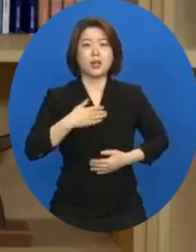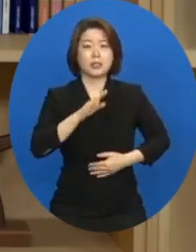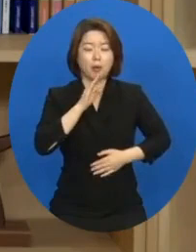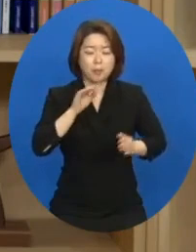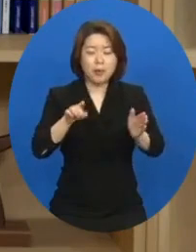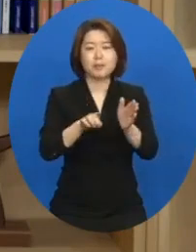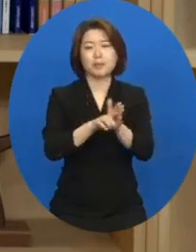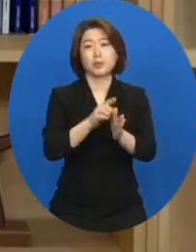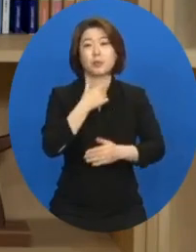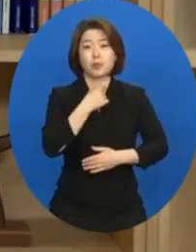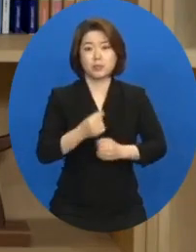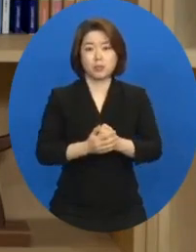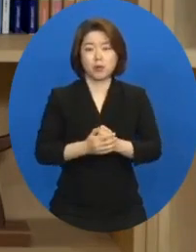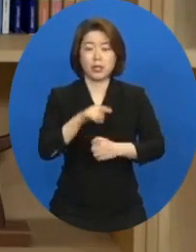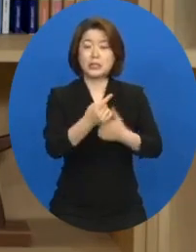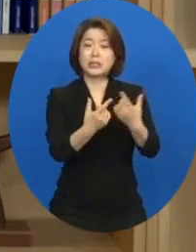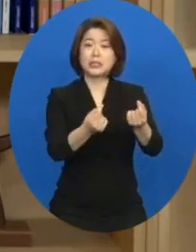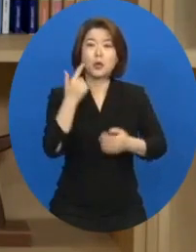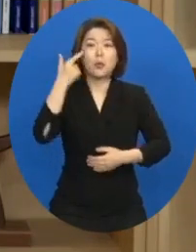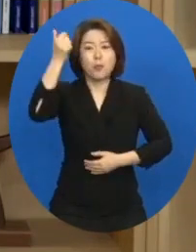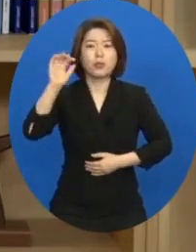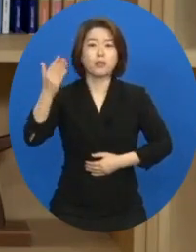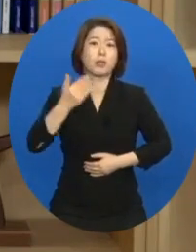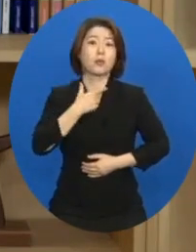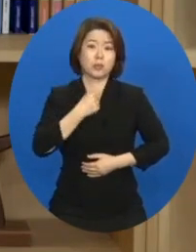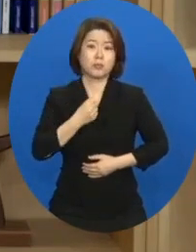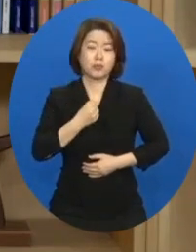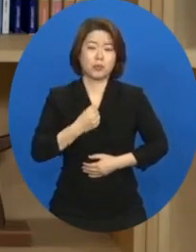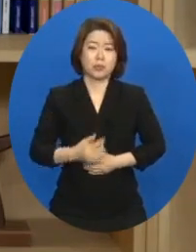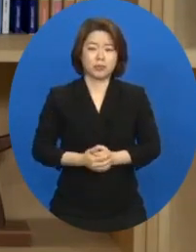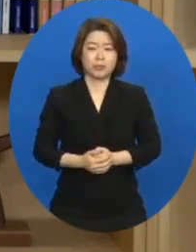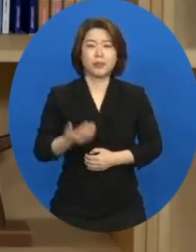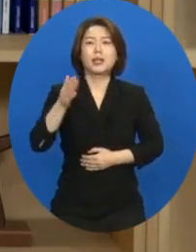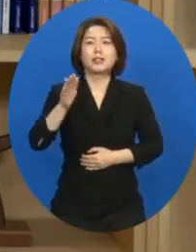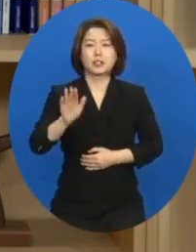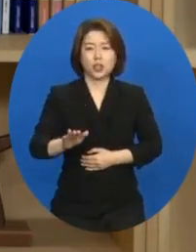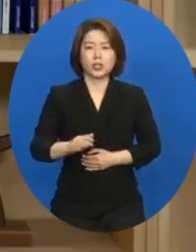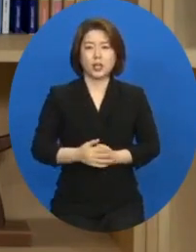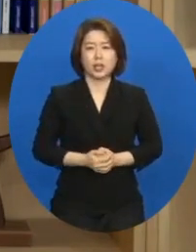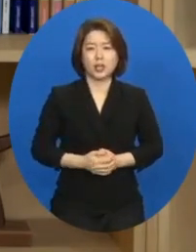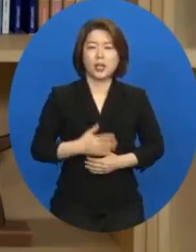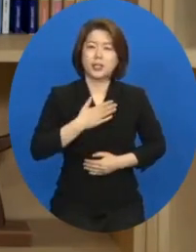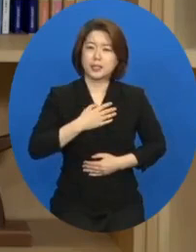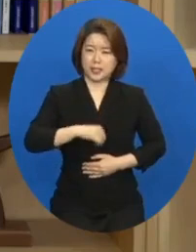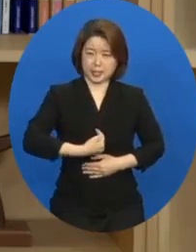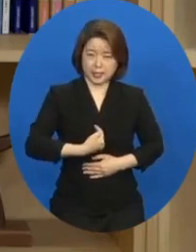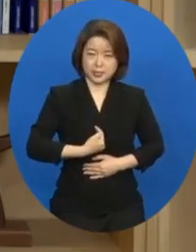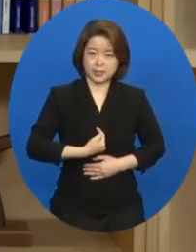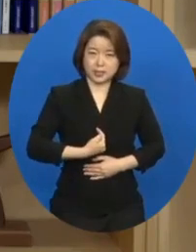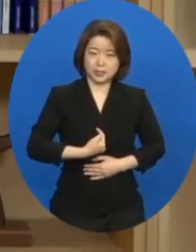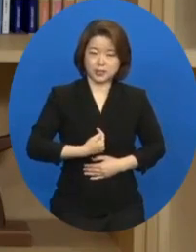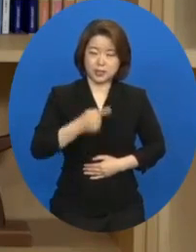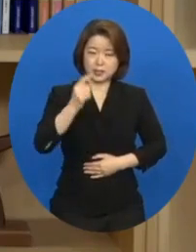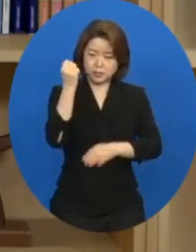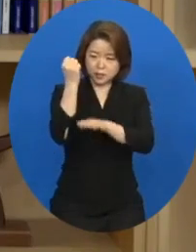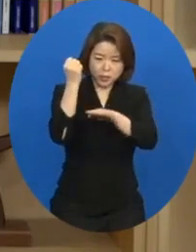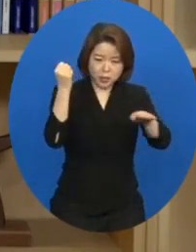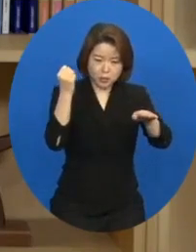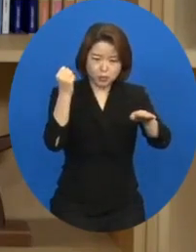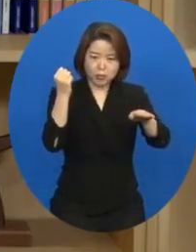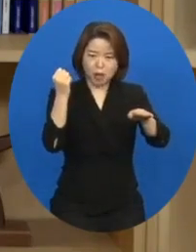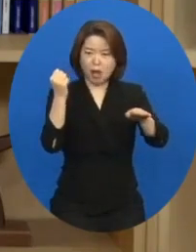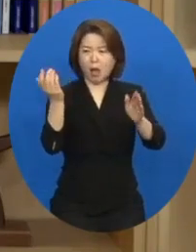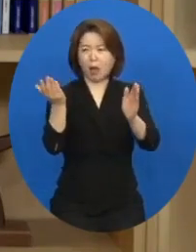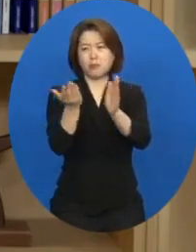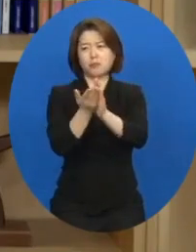싶었어요 정말 그런 목사가 되고 싶었어요 그러나 저 자신이 그 기준에 못 미친다는